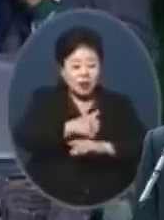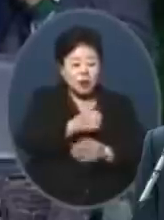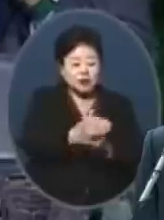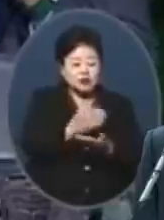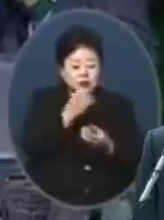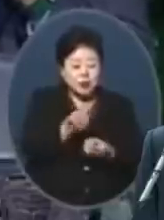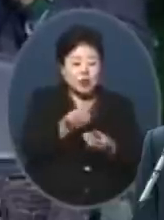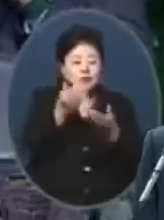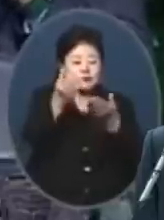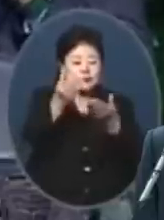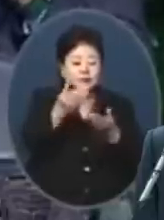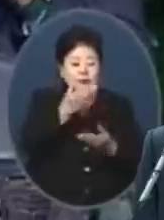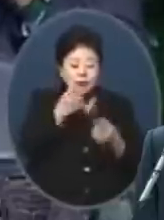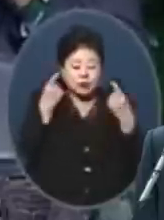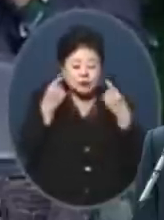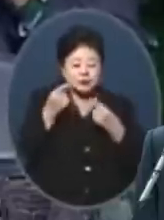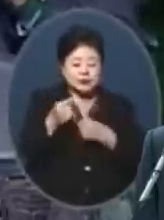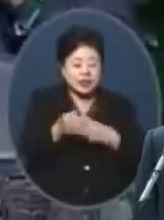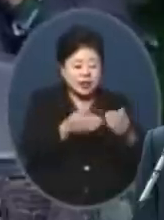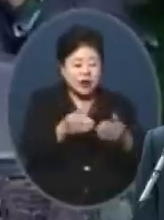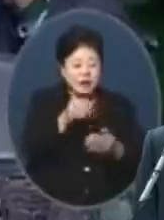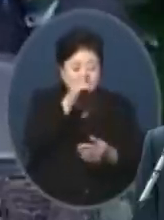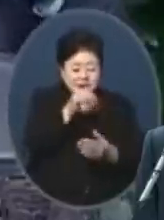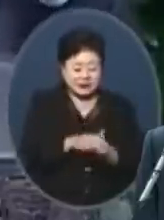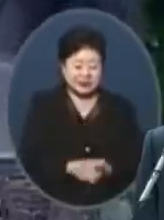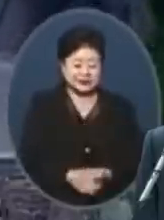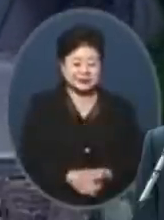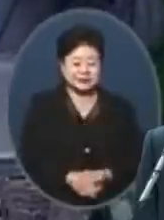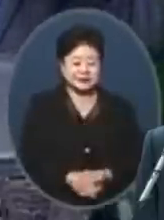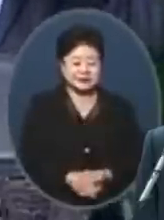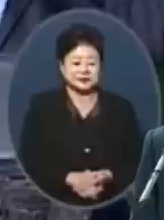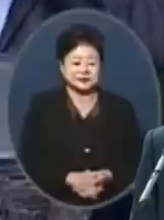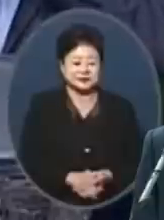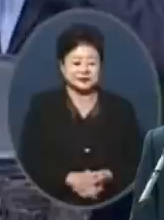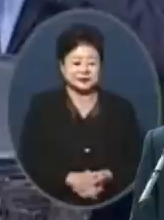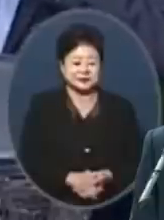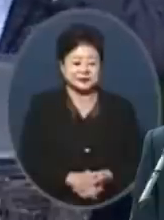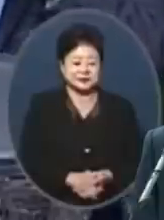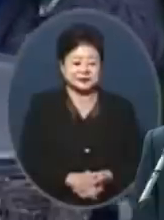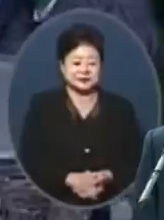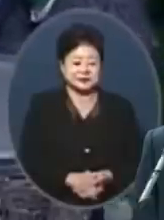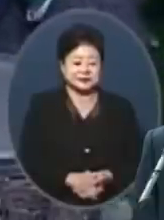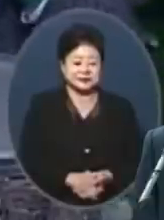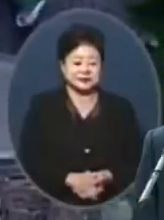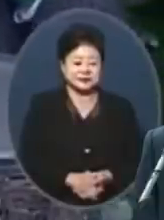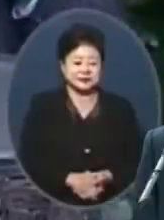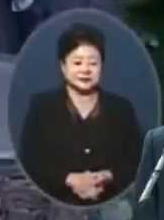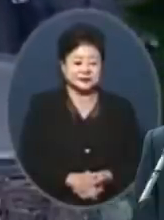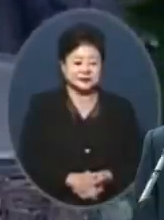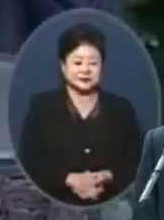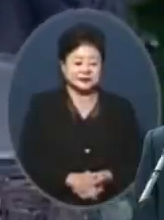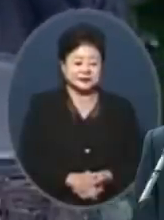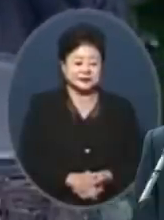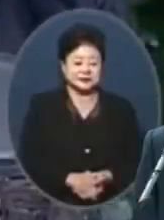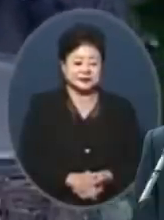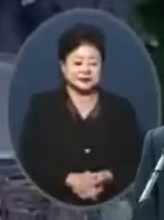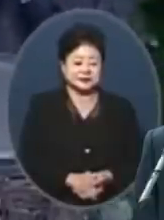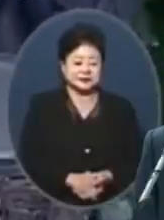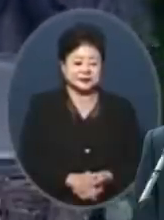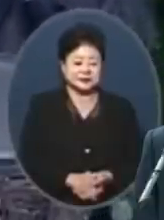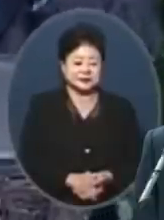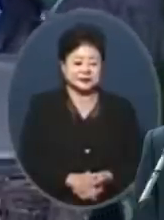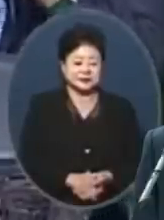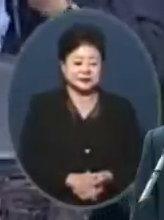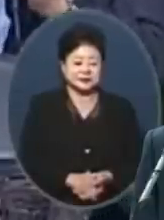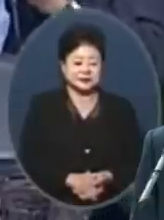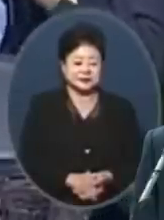오중복음을 다 체험했습니다. For the 50 years of my ministry, every day I looked at the cross